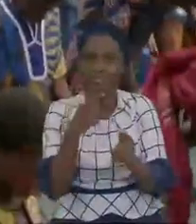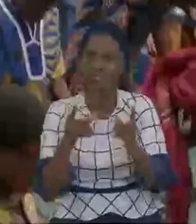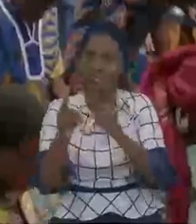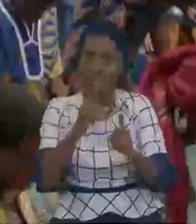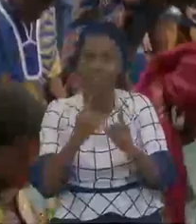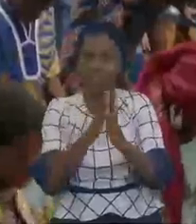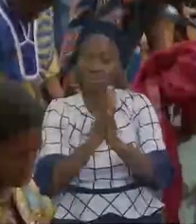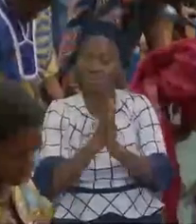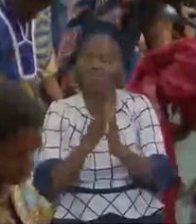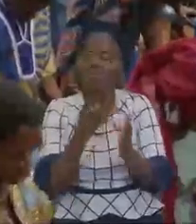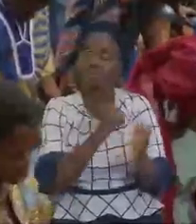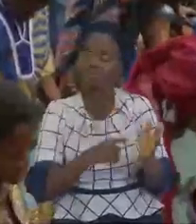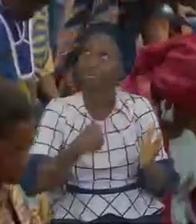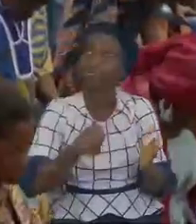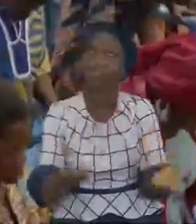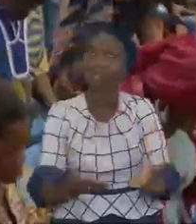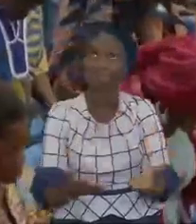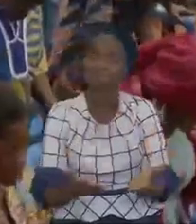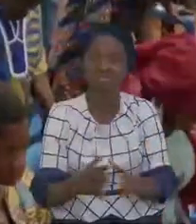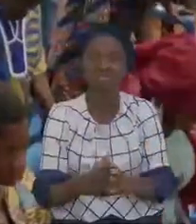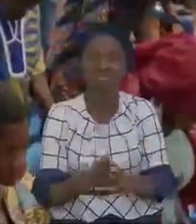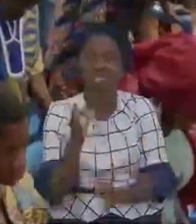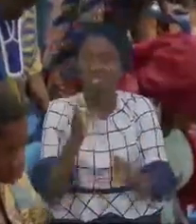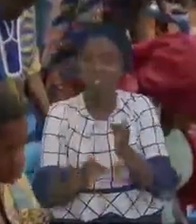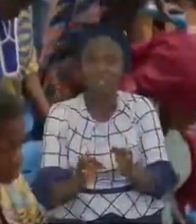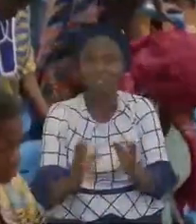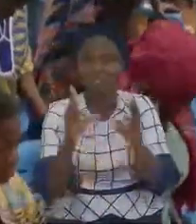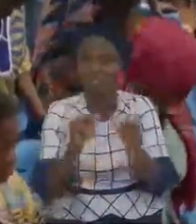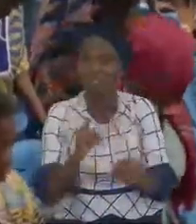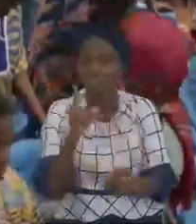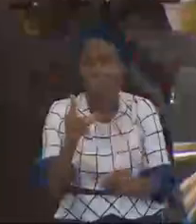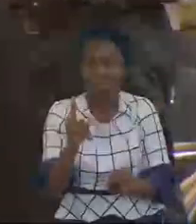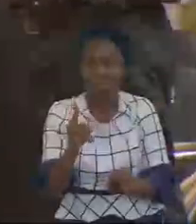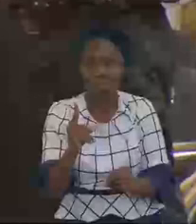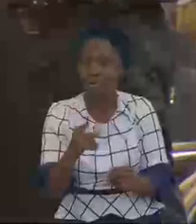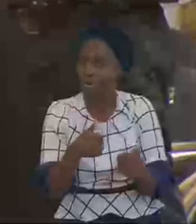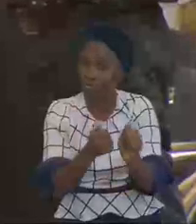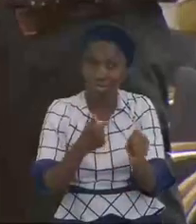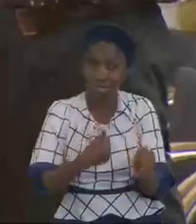personne d'autre ne veut monter avec moi, j'irai haut.